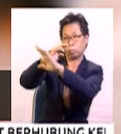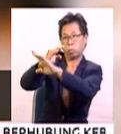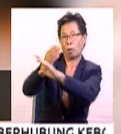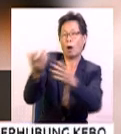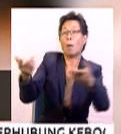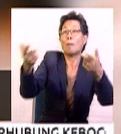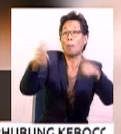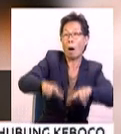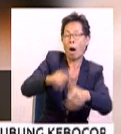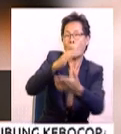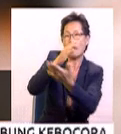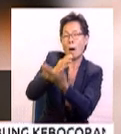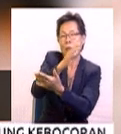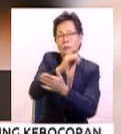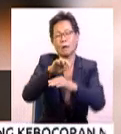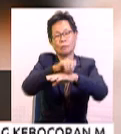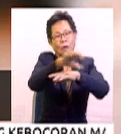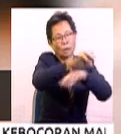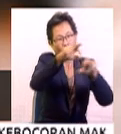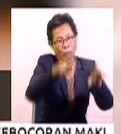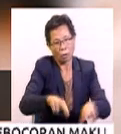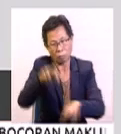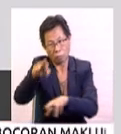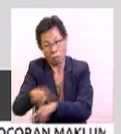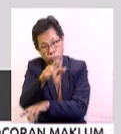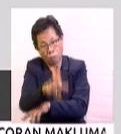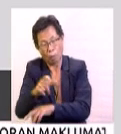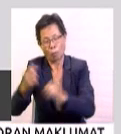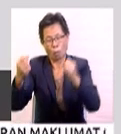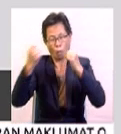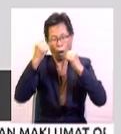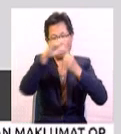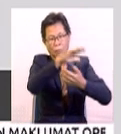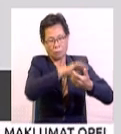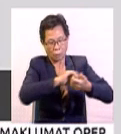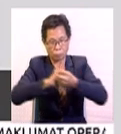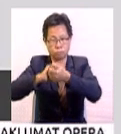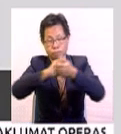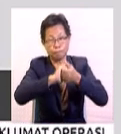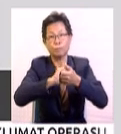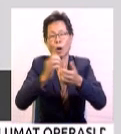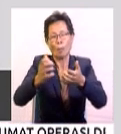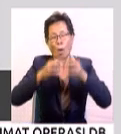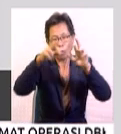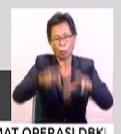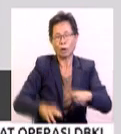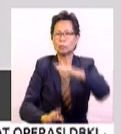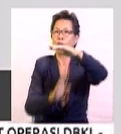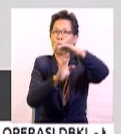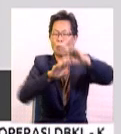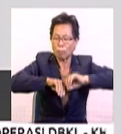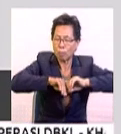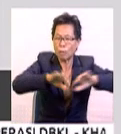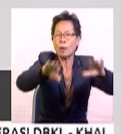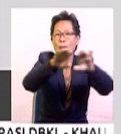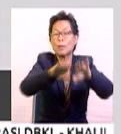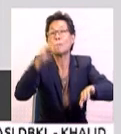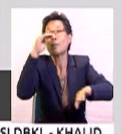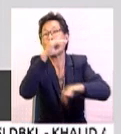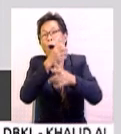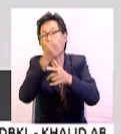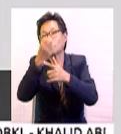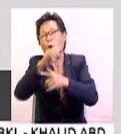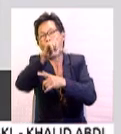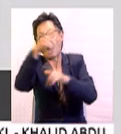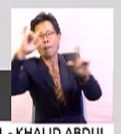situasi berkenaan dan menasihatkan rakyatnya kekal utuh dan bersatu padu. Beliau mahu rakyat berhenti menyebar berita palsu atau